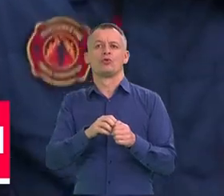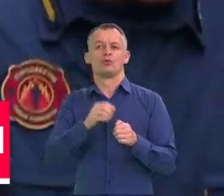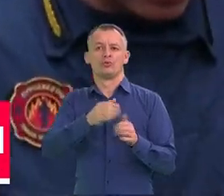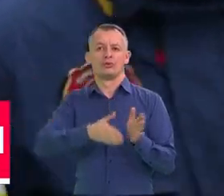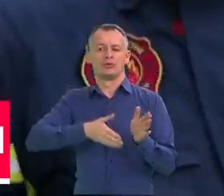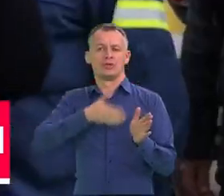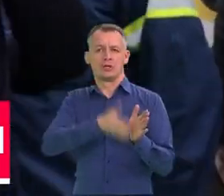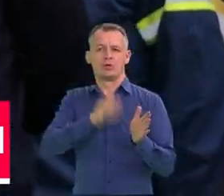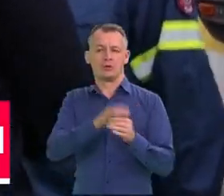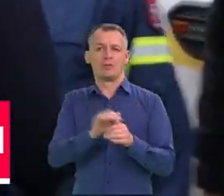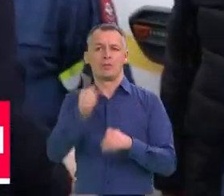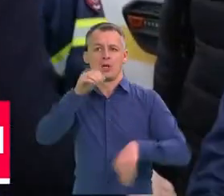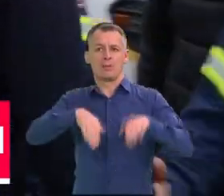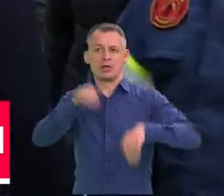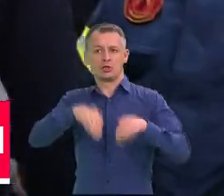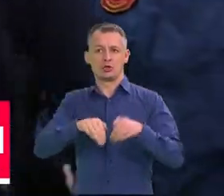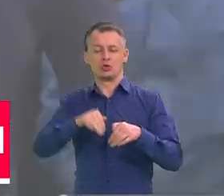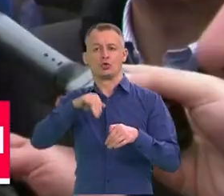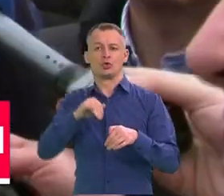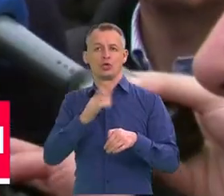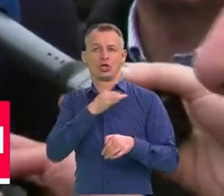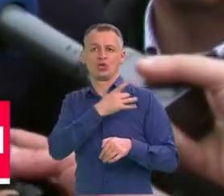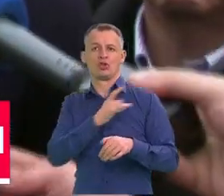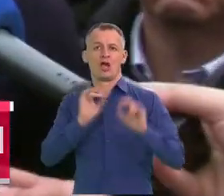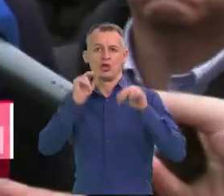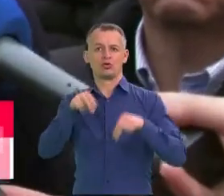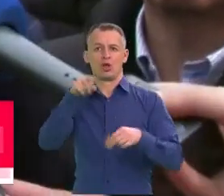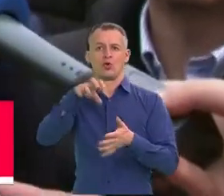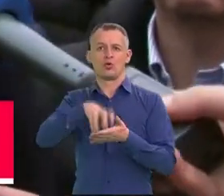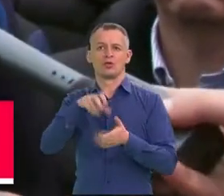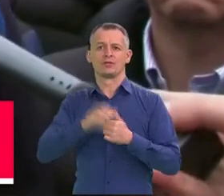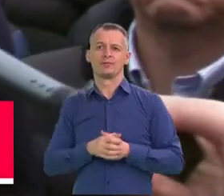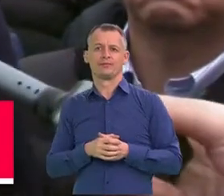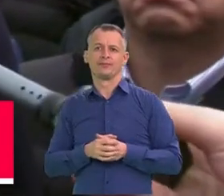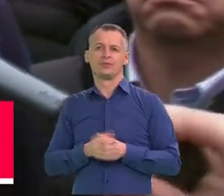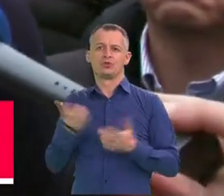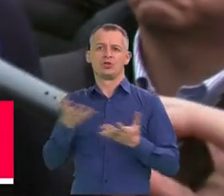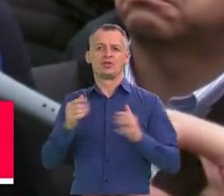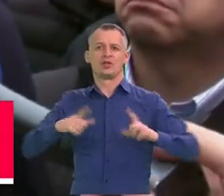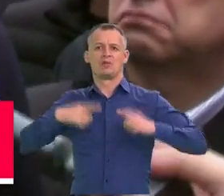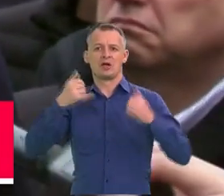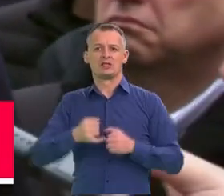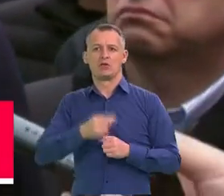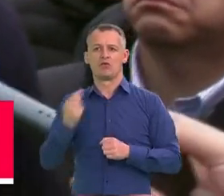Elen al transporturilor au ajuns la locul tragediei. Είναι πάρα πολύ δύσκολο αυτό το οποίο βιώνουμε σήμερα